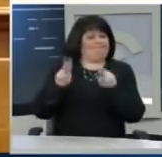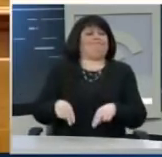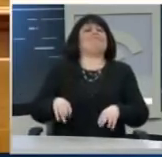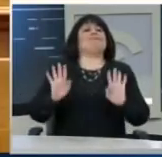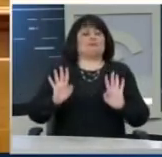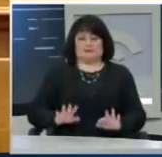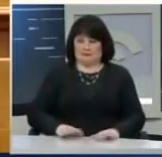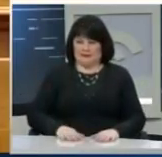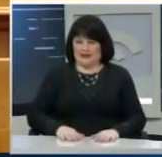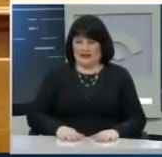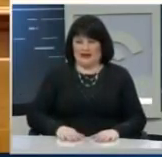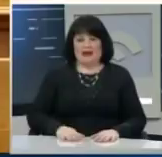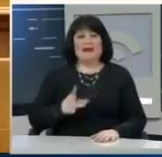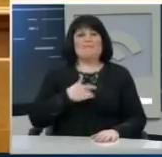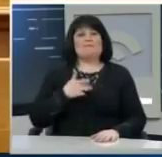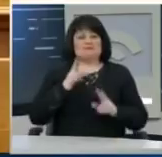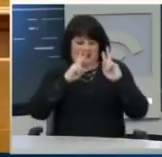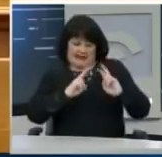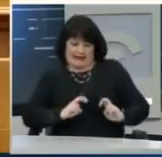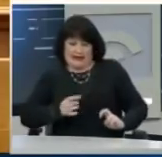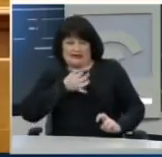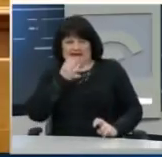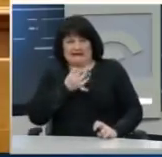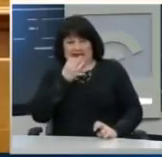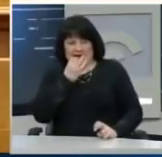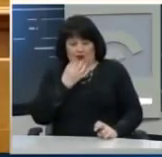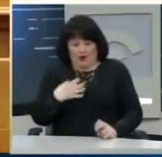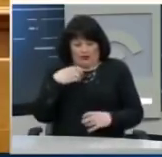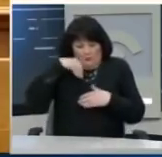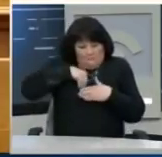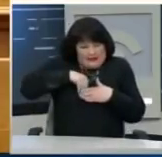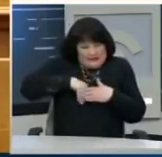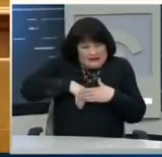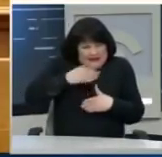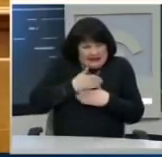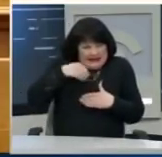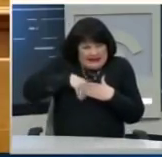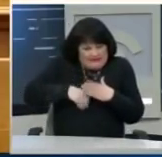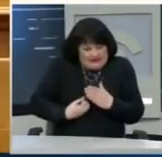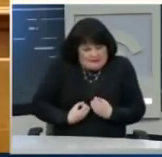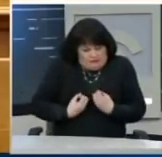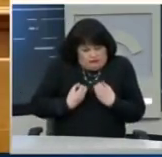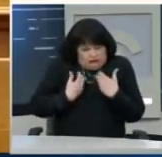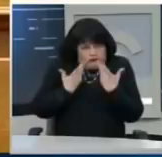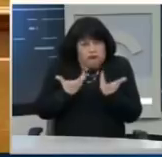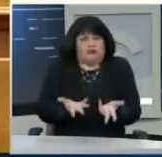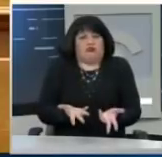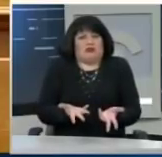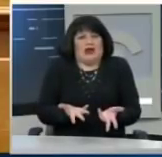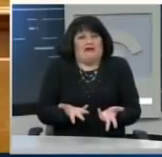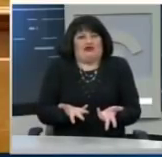Όμως για να μιλήσω και με ψυχαναλυτικούς όρους, η ανάδυση του αποθυμένου είναι η αρχή του τέλους του